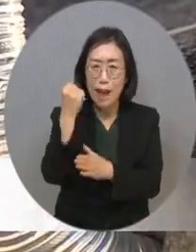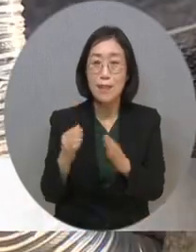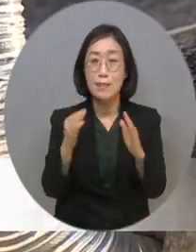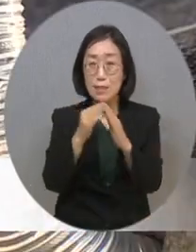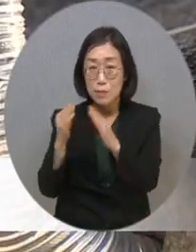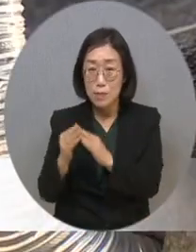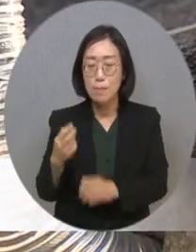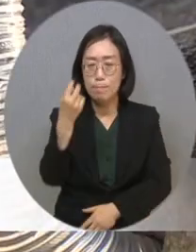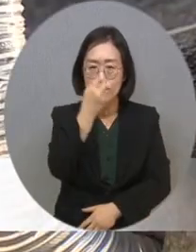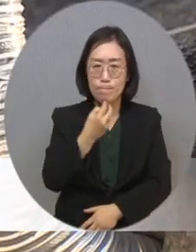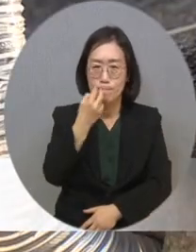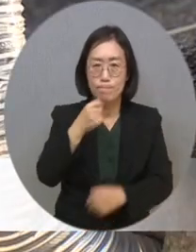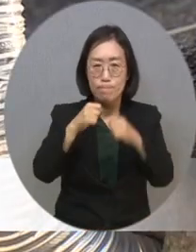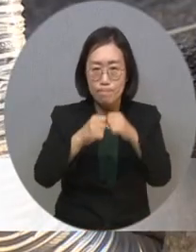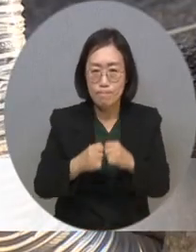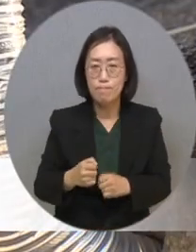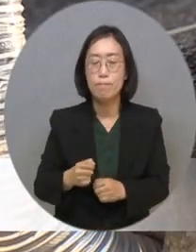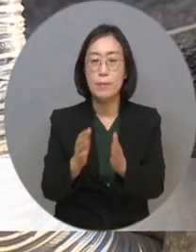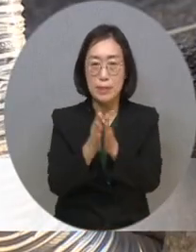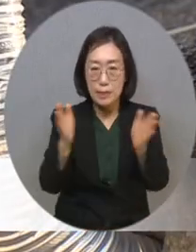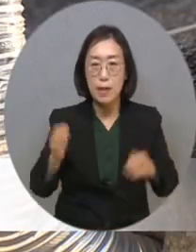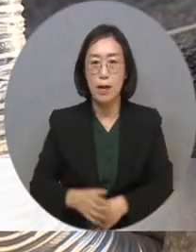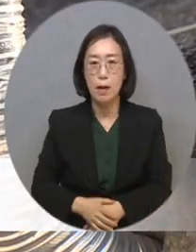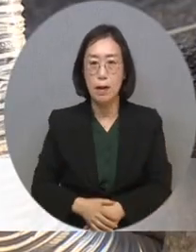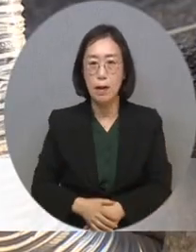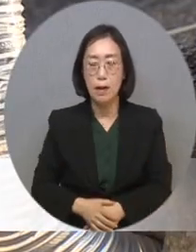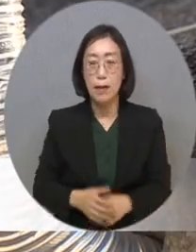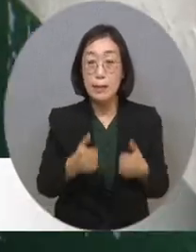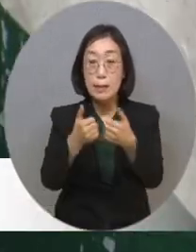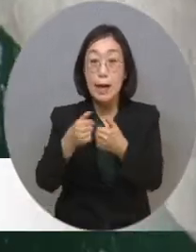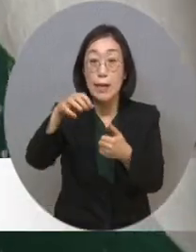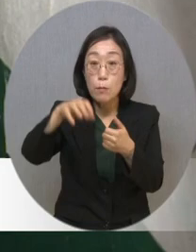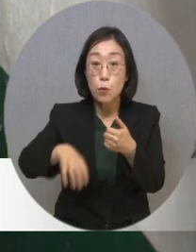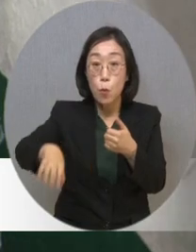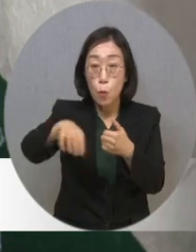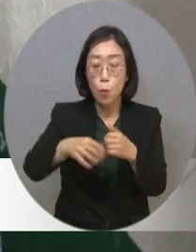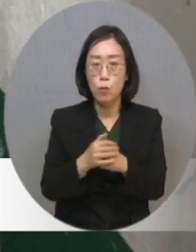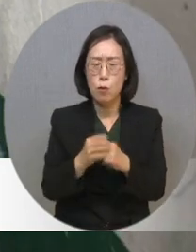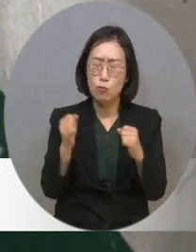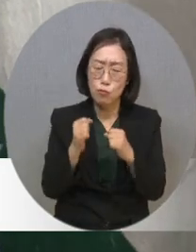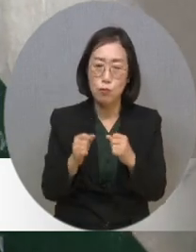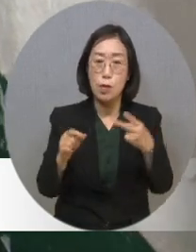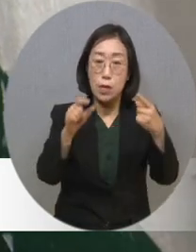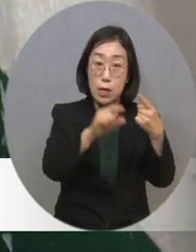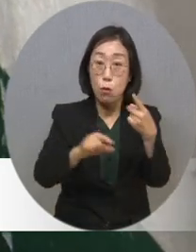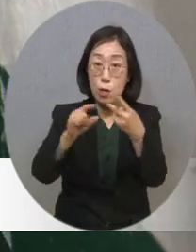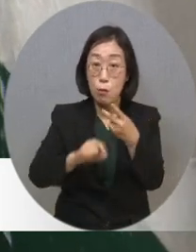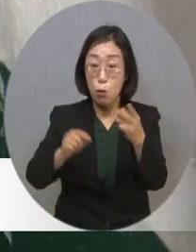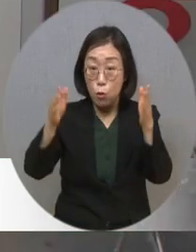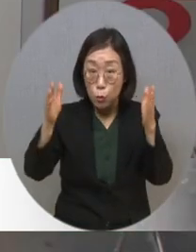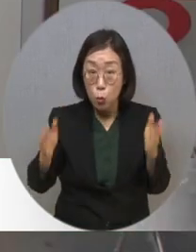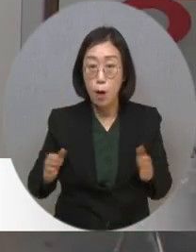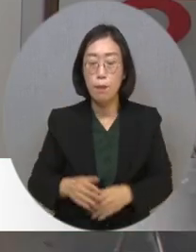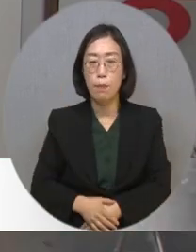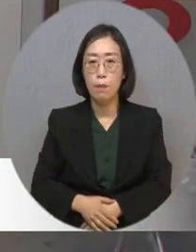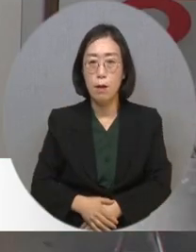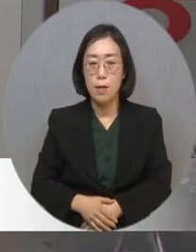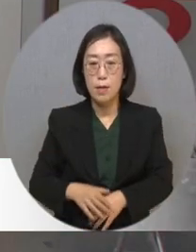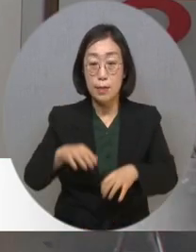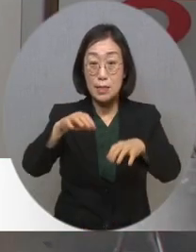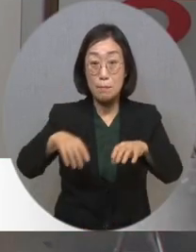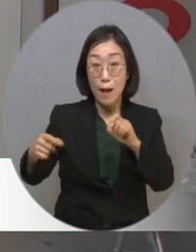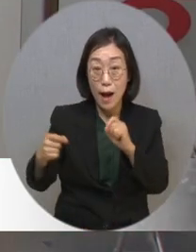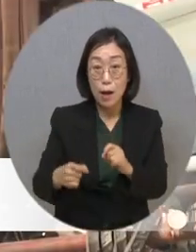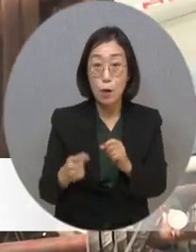안전점검에 나섰습니다. 서울시립 쪽방상담소에서는 혹한기인 1월부터 2월 말까지 동네